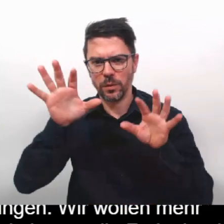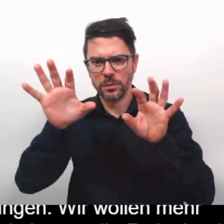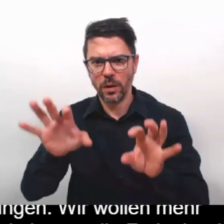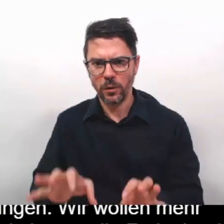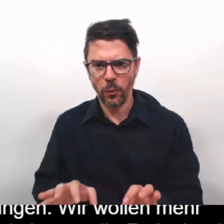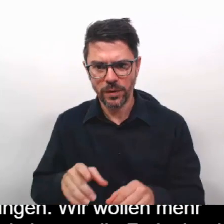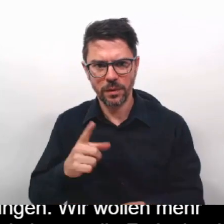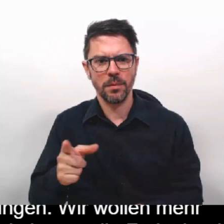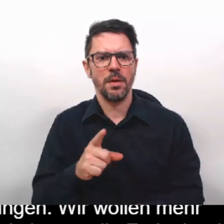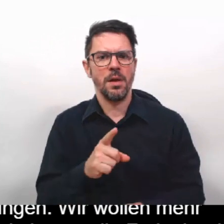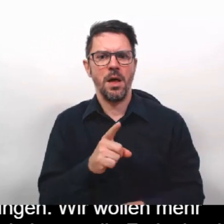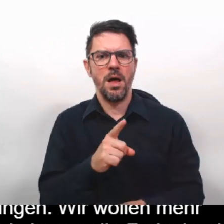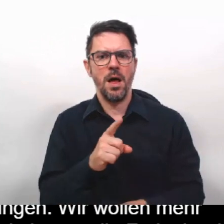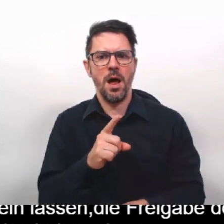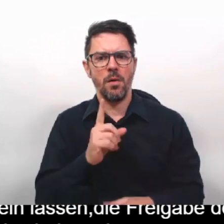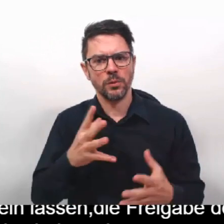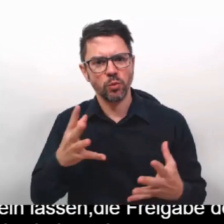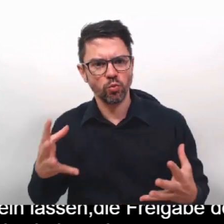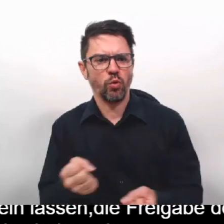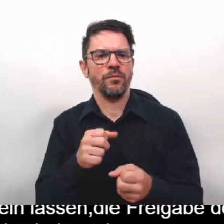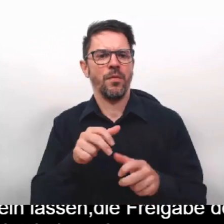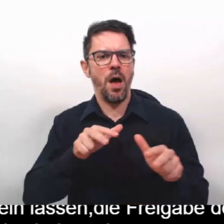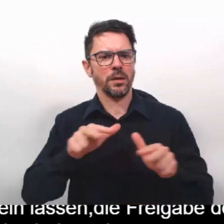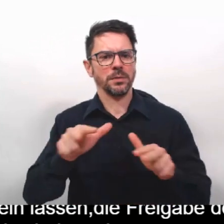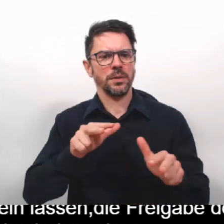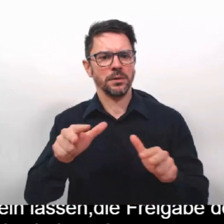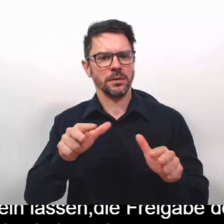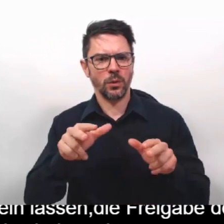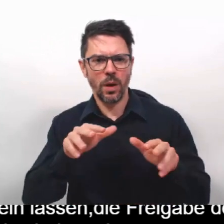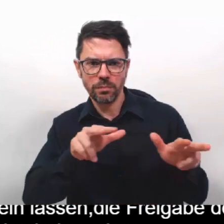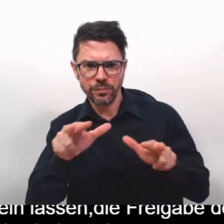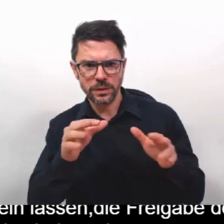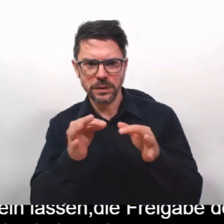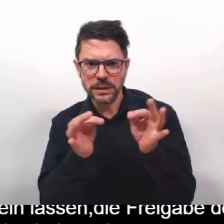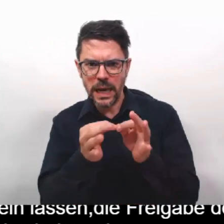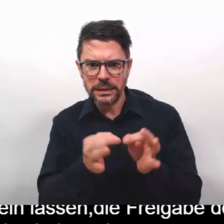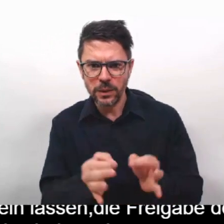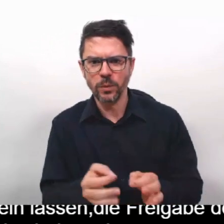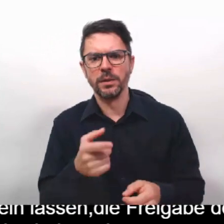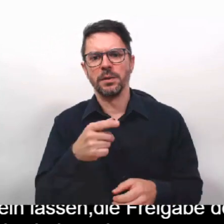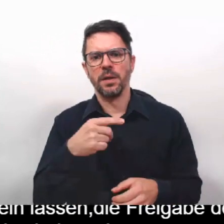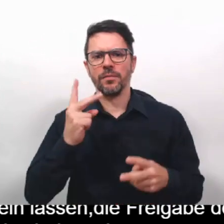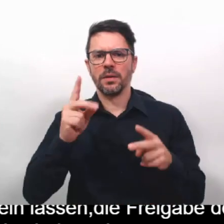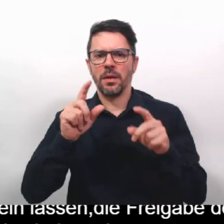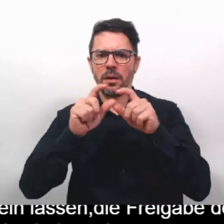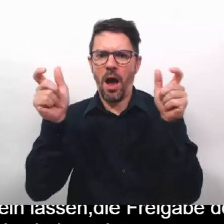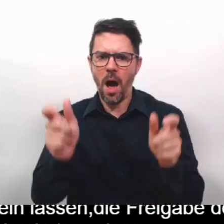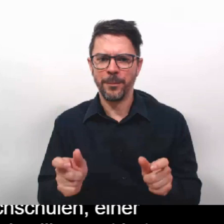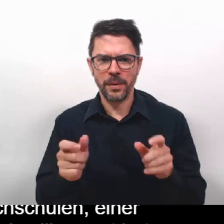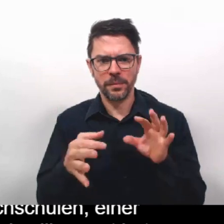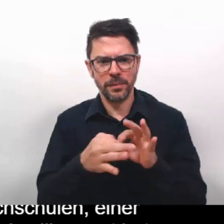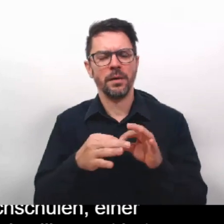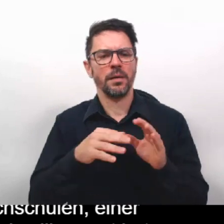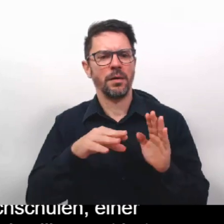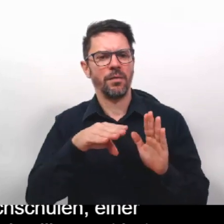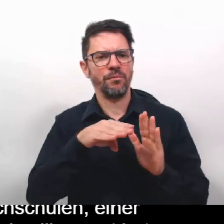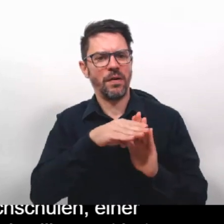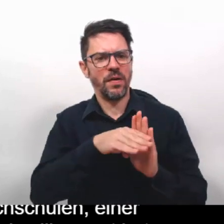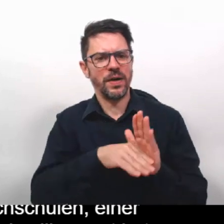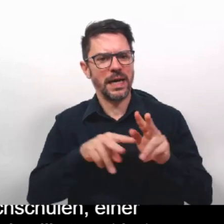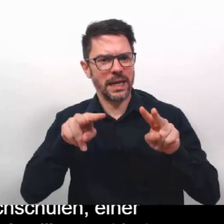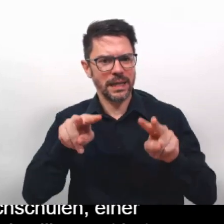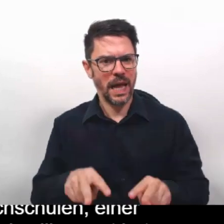heißt, dass die Studierenden als größte Gruppe an den Universitäten hier jetzt das auch im Gesetz verankert bekommen, was wir im Moment schon machen.